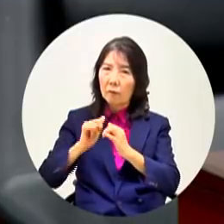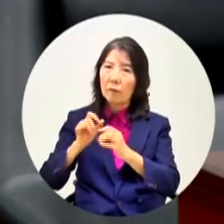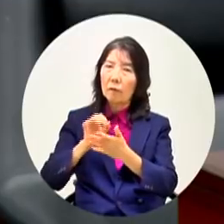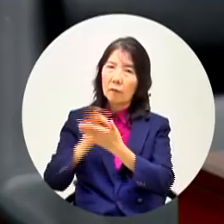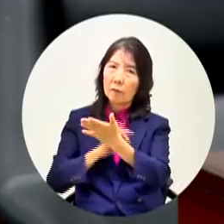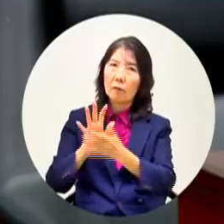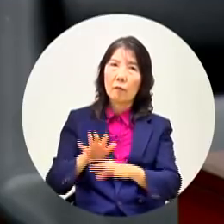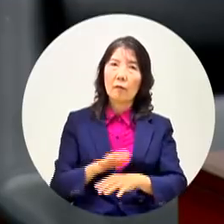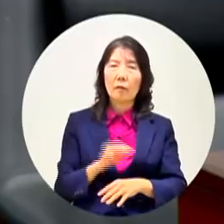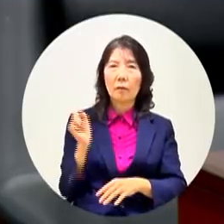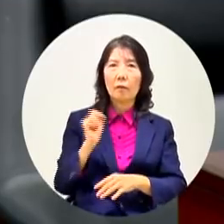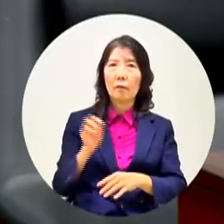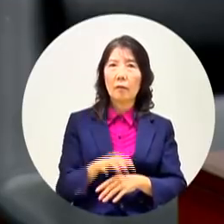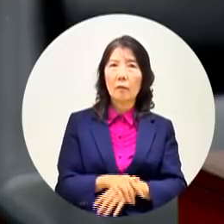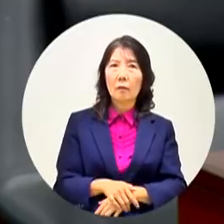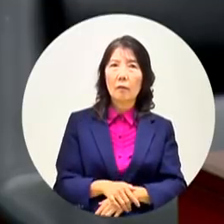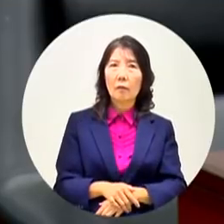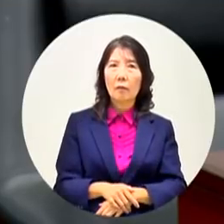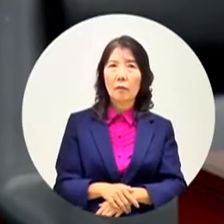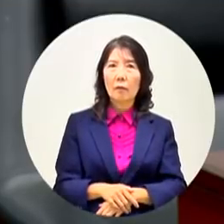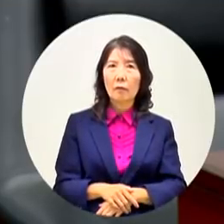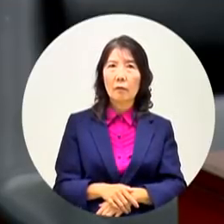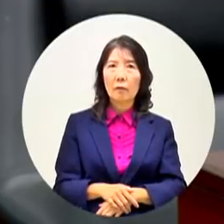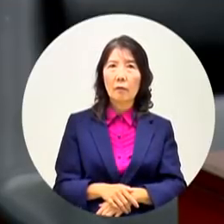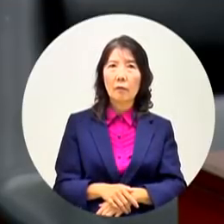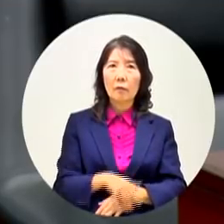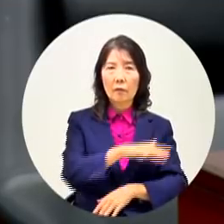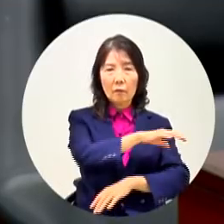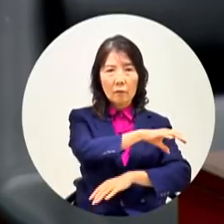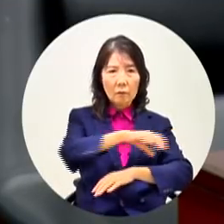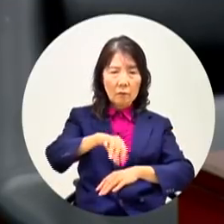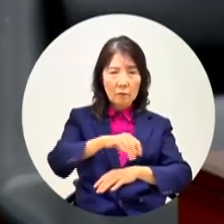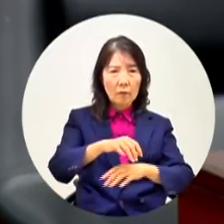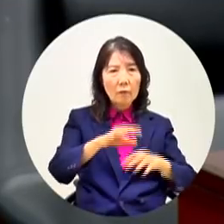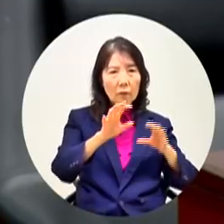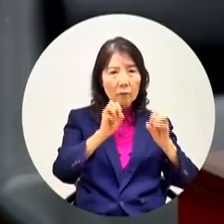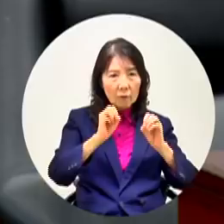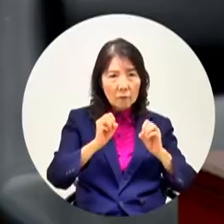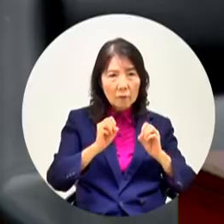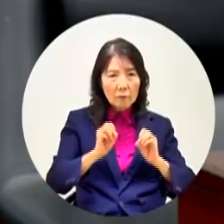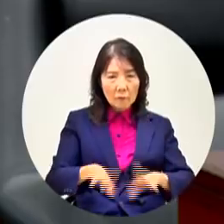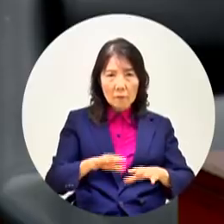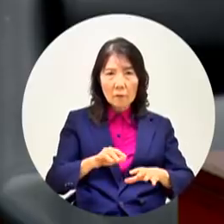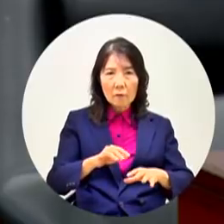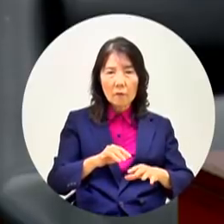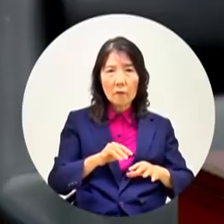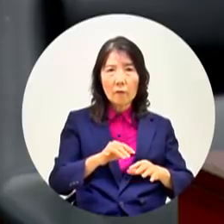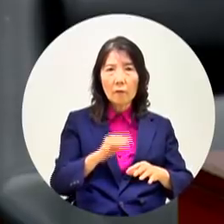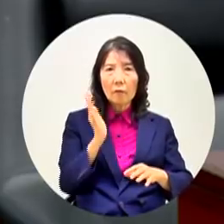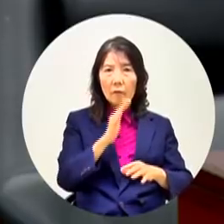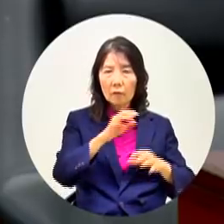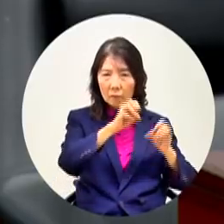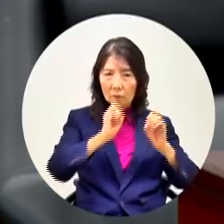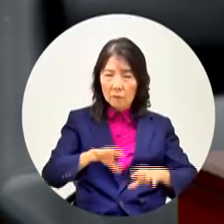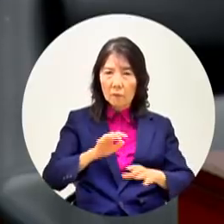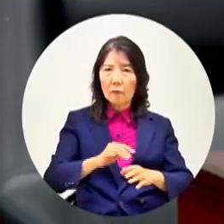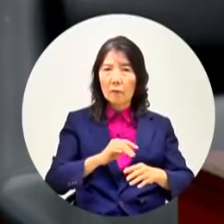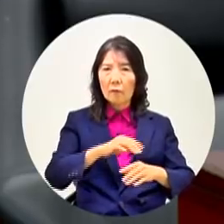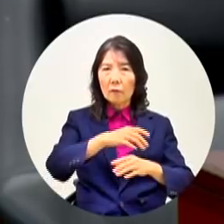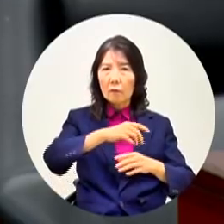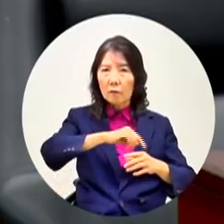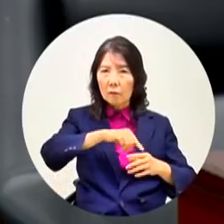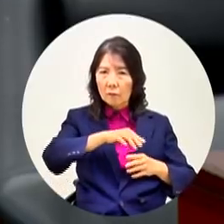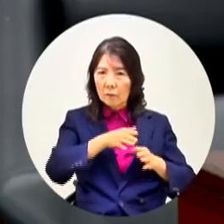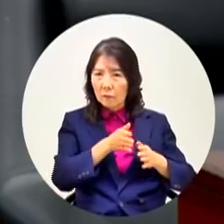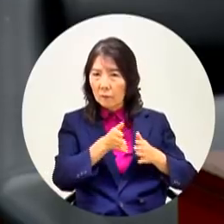管。这种沟若无必要，咱会当来分流到另咱的大排水，吼、哦，咱会当直接吼麻烦局长跟